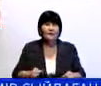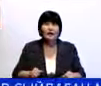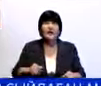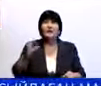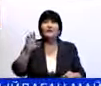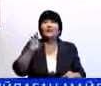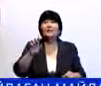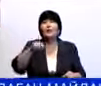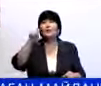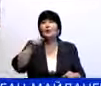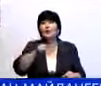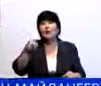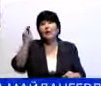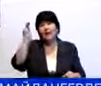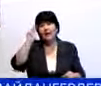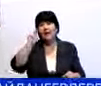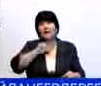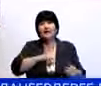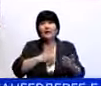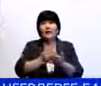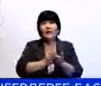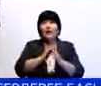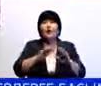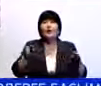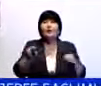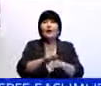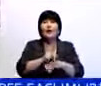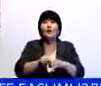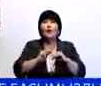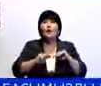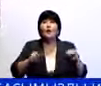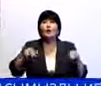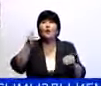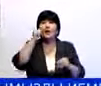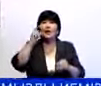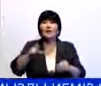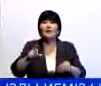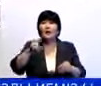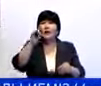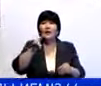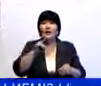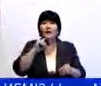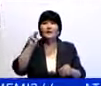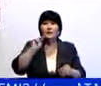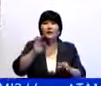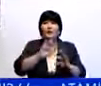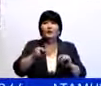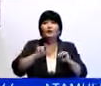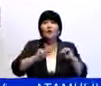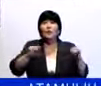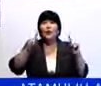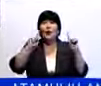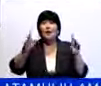Сәрсенбек Байжанов соғыстан кейін білім майданында қызмет етті. Ұрпақ тәрбиелеу жолында ұстаздық еткен ардагер Қазақстан білім қызметкерінің үздік мұғалімі